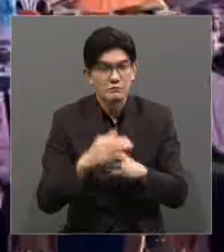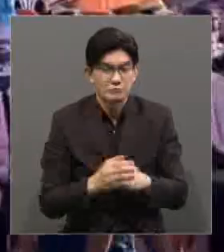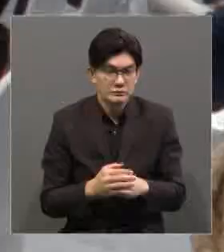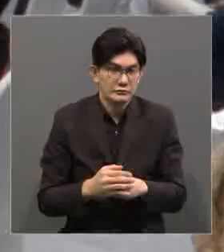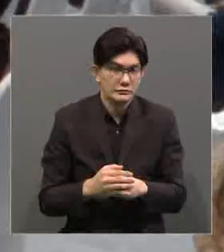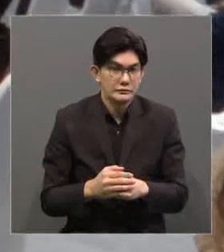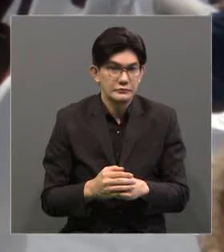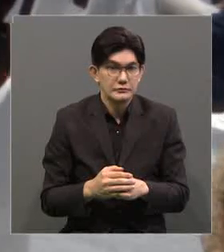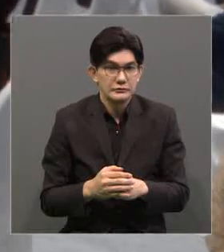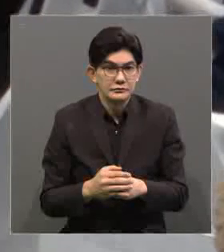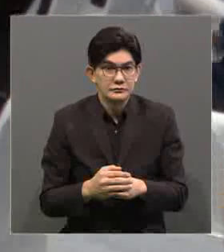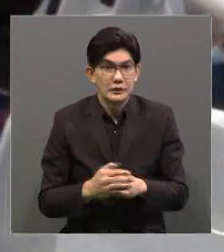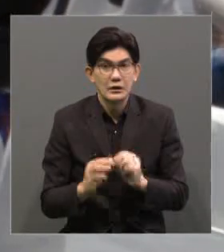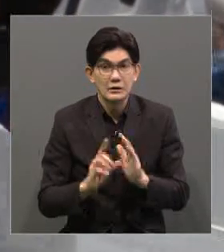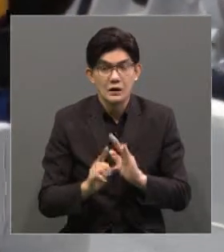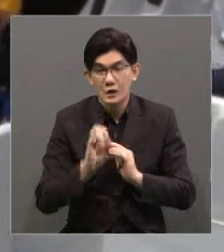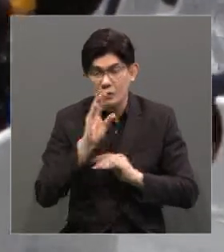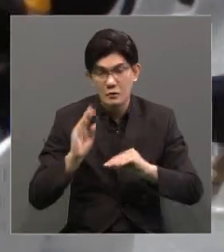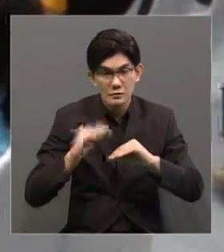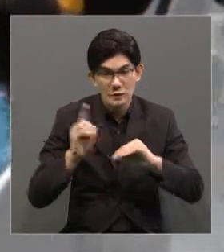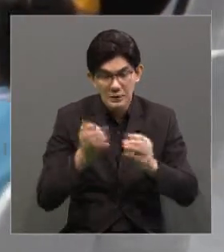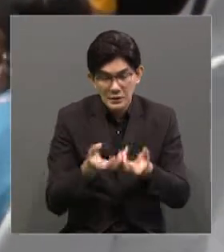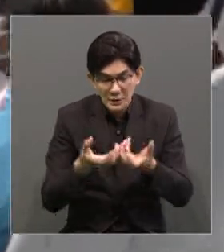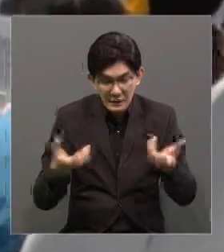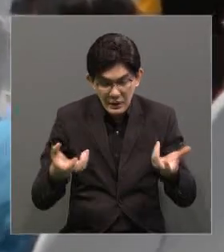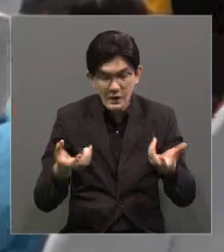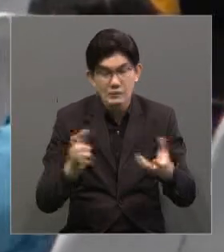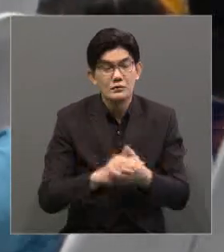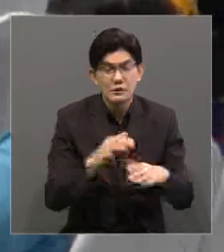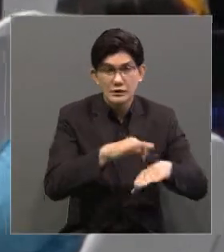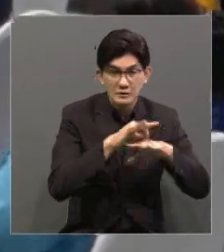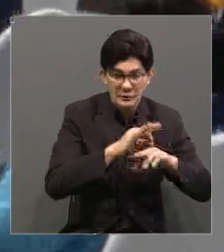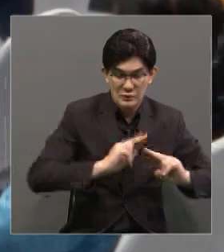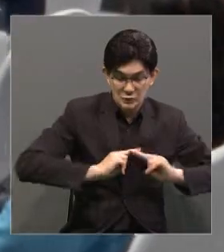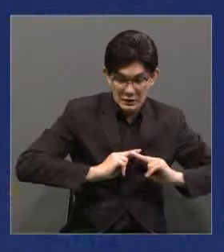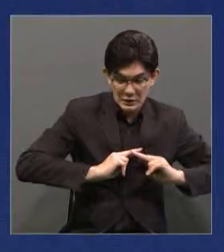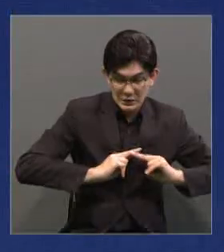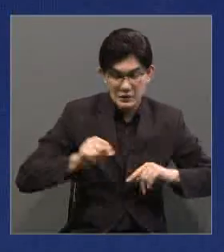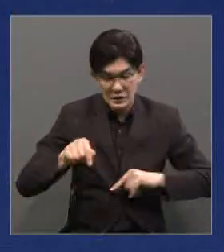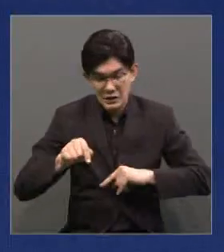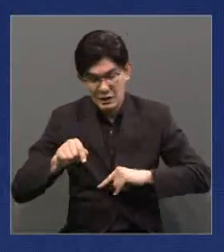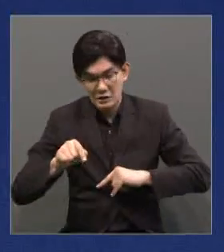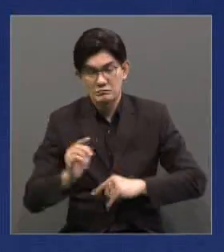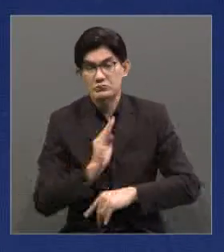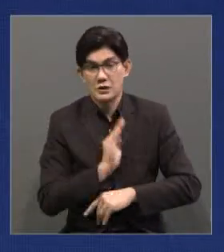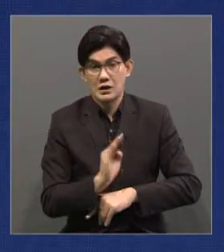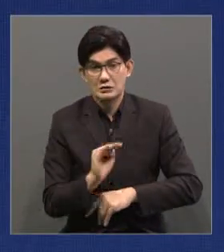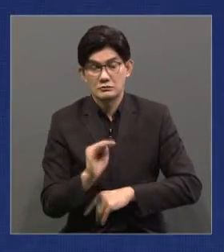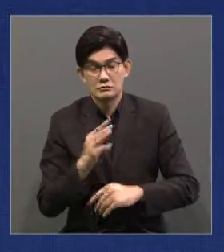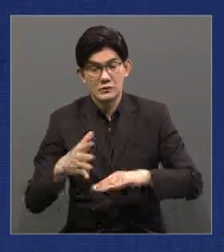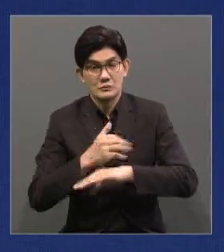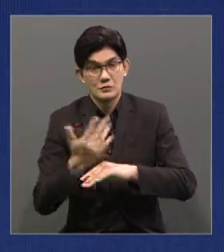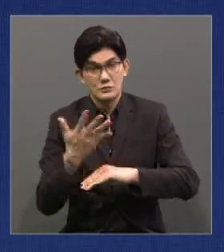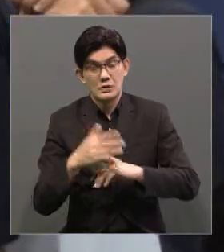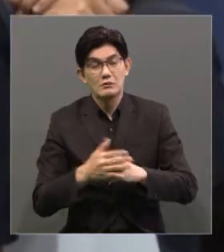คการเมืองครับ เลขากกต.บอกว่าต้องแยกนะฮะระหว่างการใช้ตำแหน่งหน้าที่กับความไม่เป็นกลางทางการเมือง2